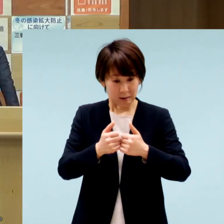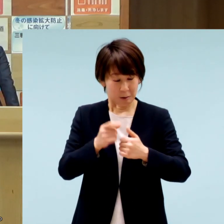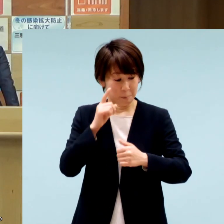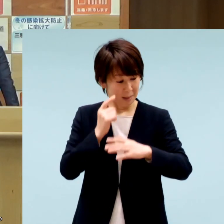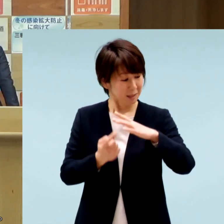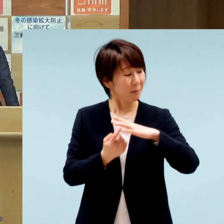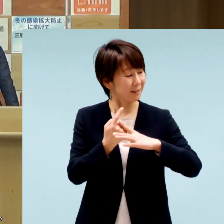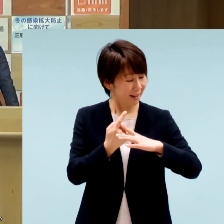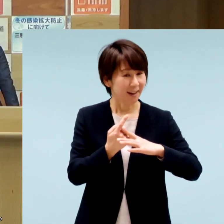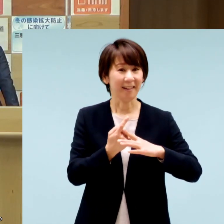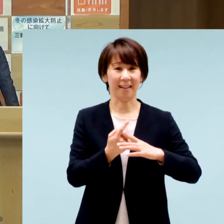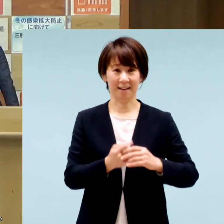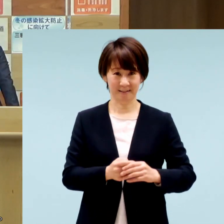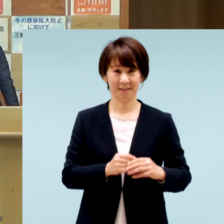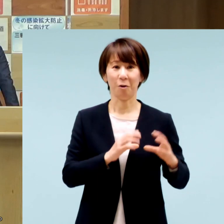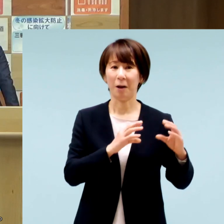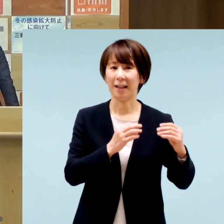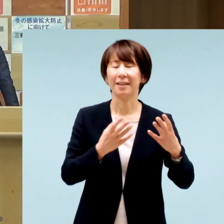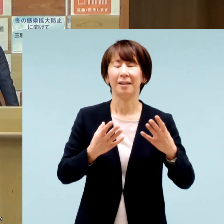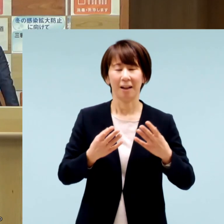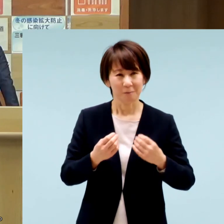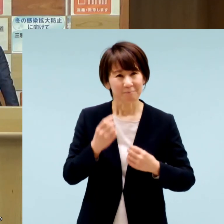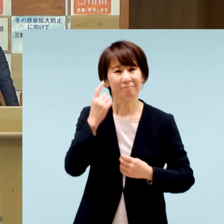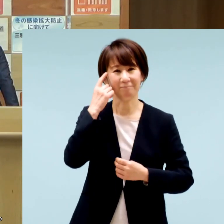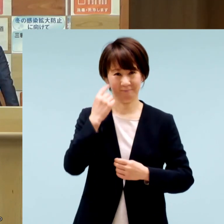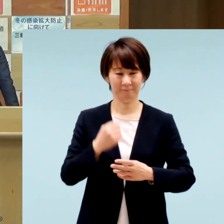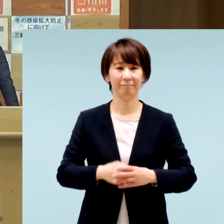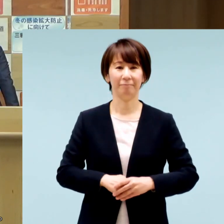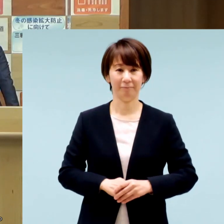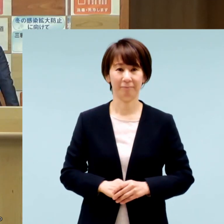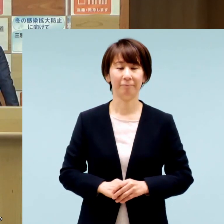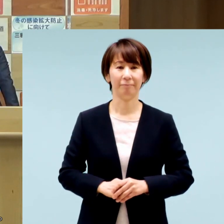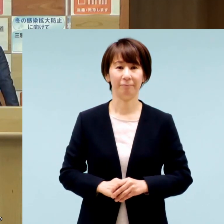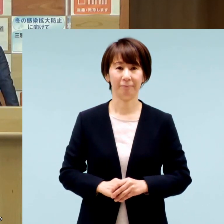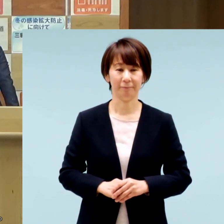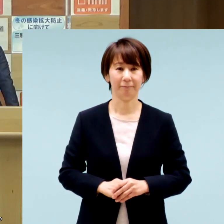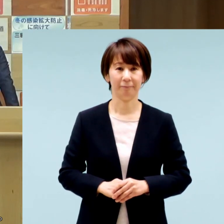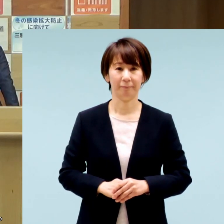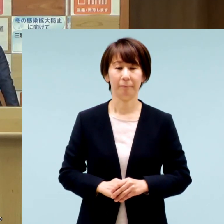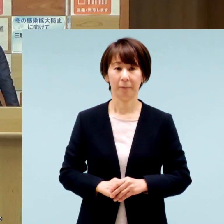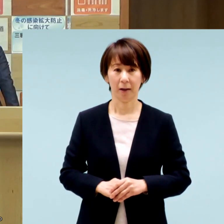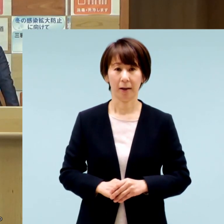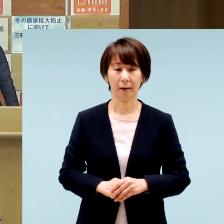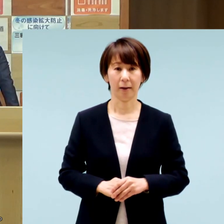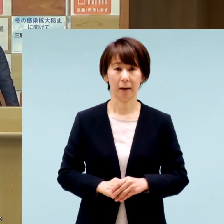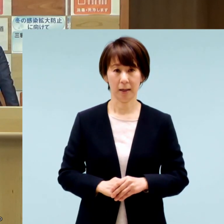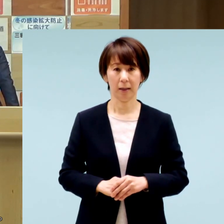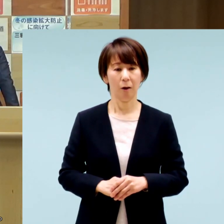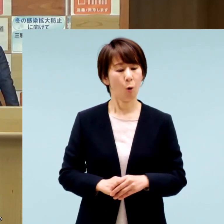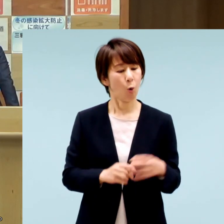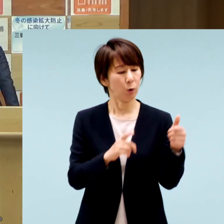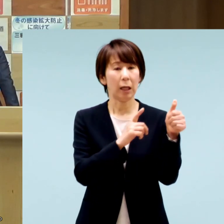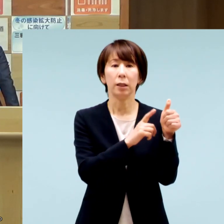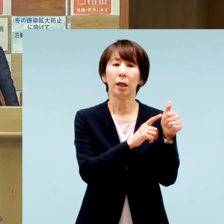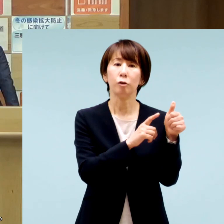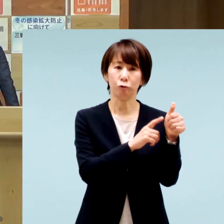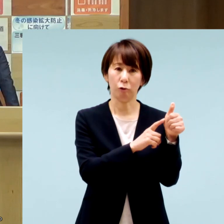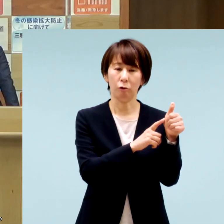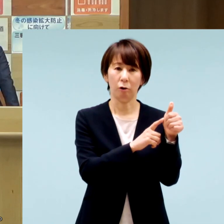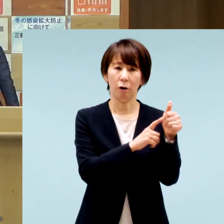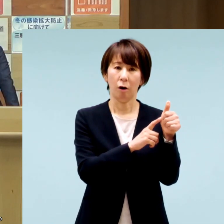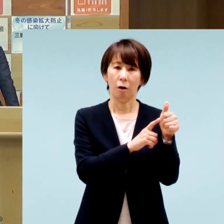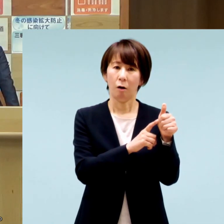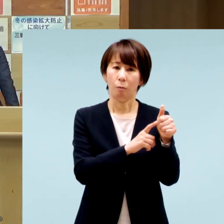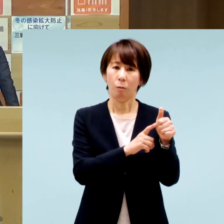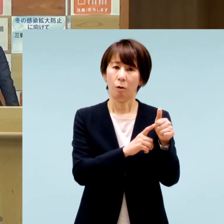をして、でやっぱりこの足腰っていうか下半身見た時に、その